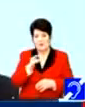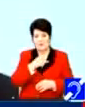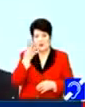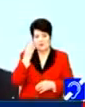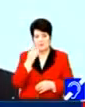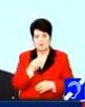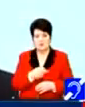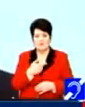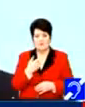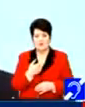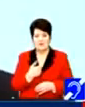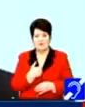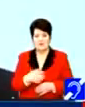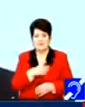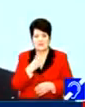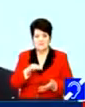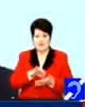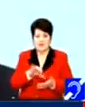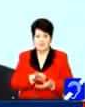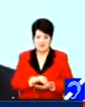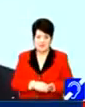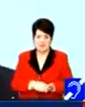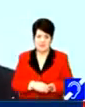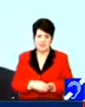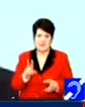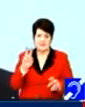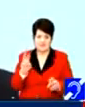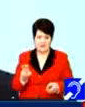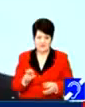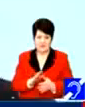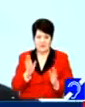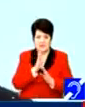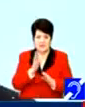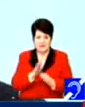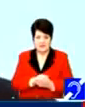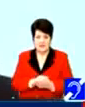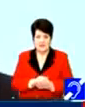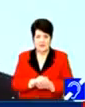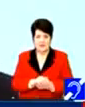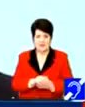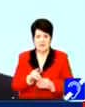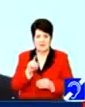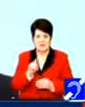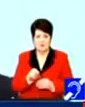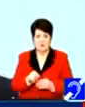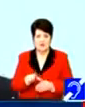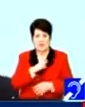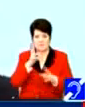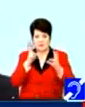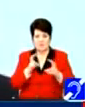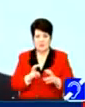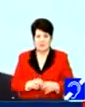Moldova. La conferința de astăzi am reprezentat tema Electric Vehicles and Renewable Energy, unde am